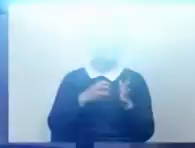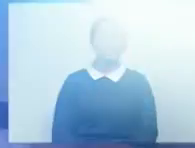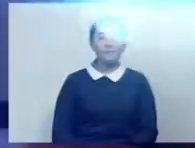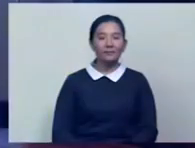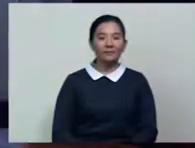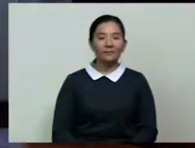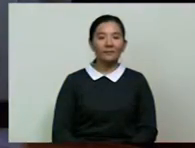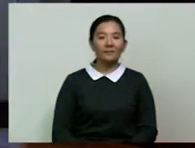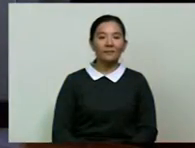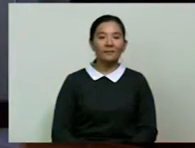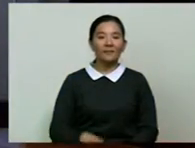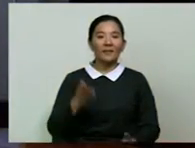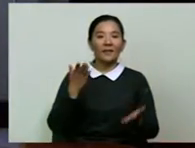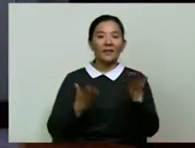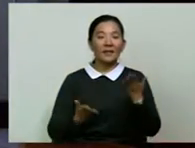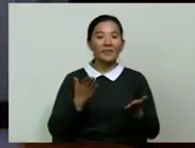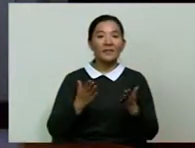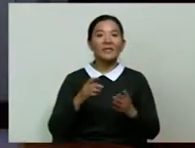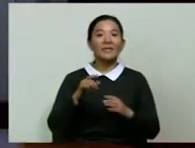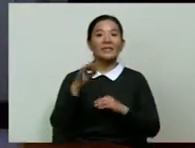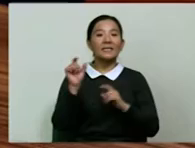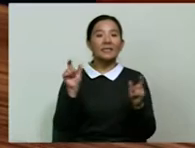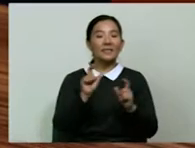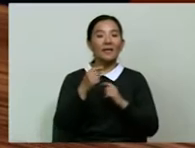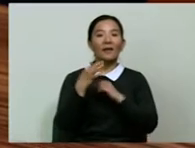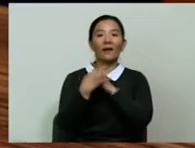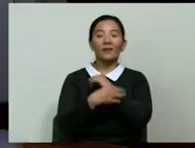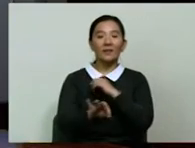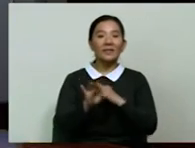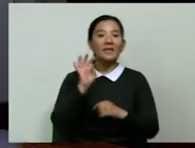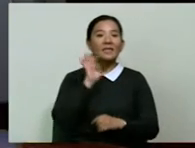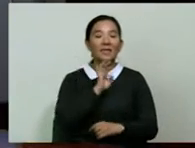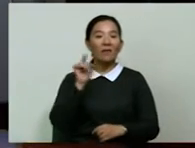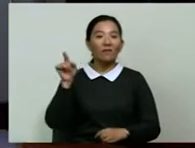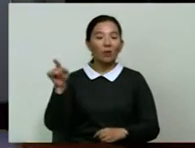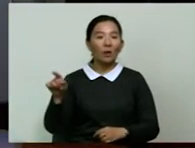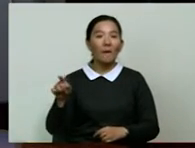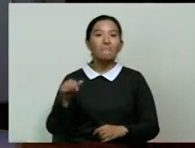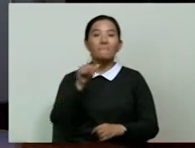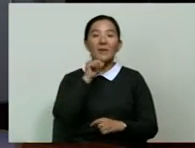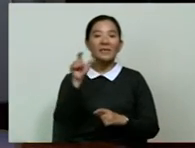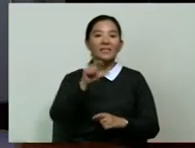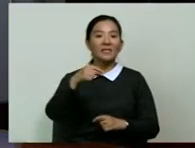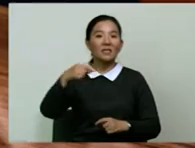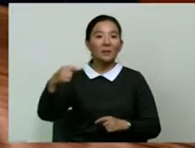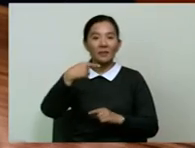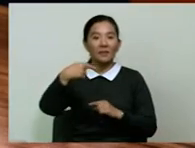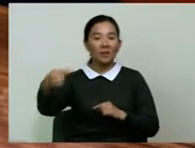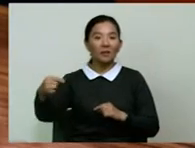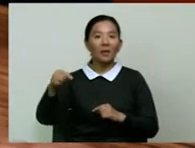стрелкой. Значит, если же я синий конец магнита, то есть северный полюс магнита, поднесу к синему концу магнитной стрелки,